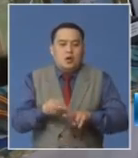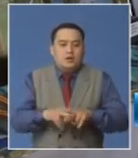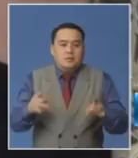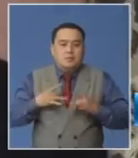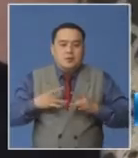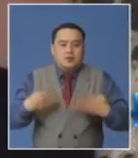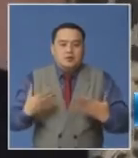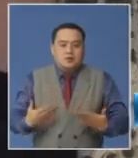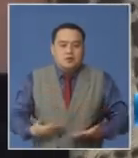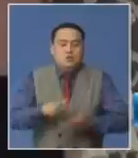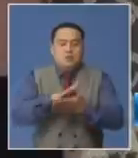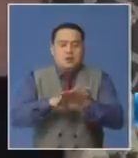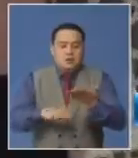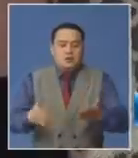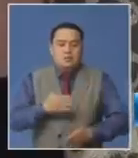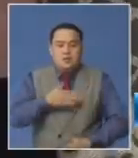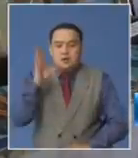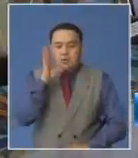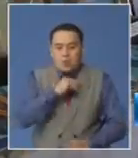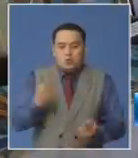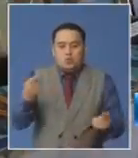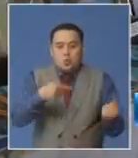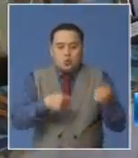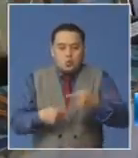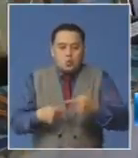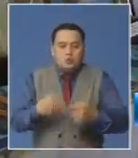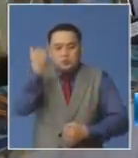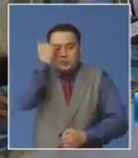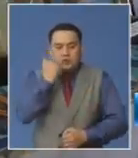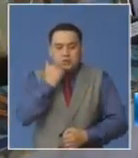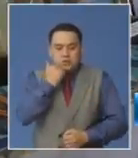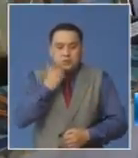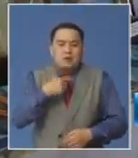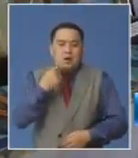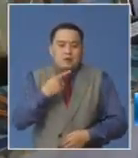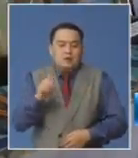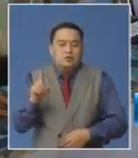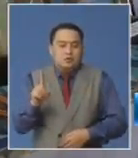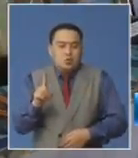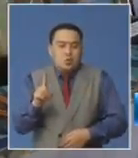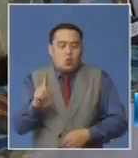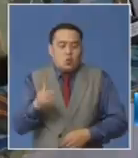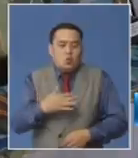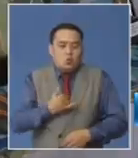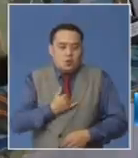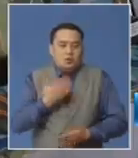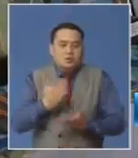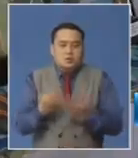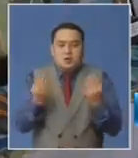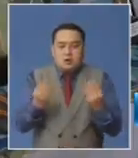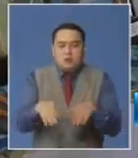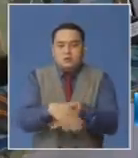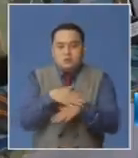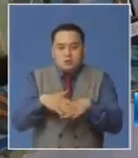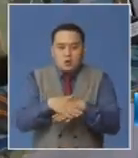жить мы можем быть друг друга в чем-то быть благодарны особенно за то что у нас такие прекрасные люди